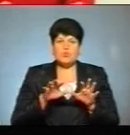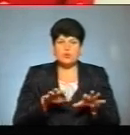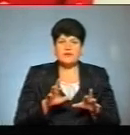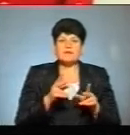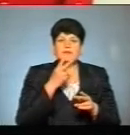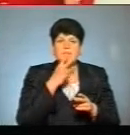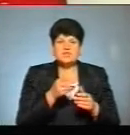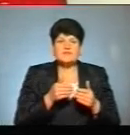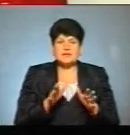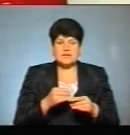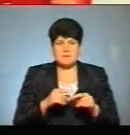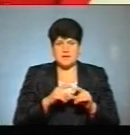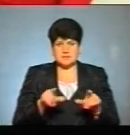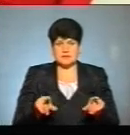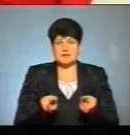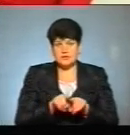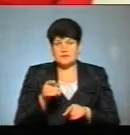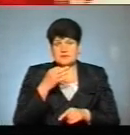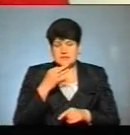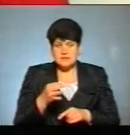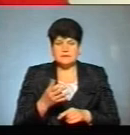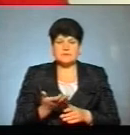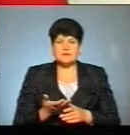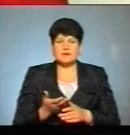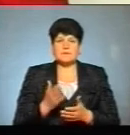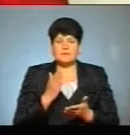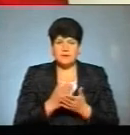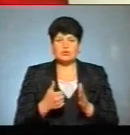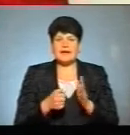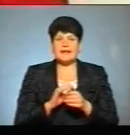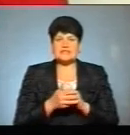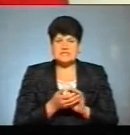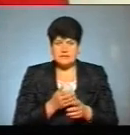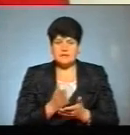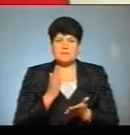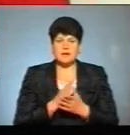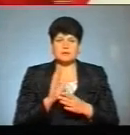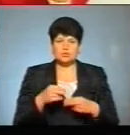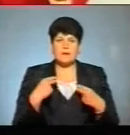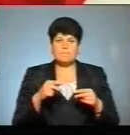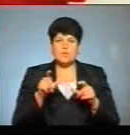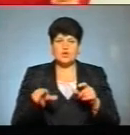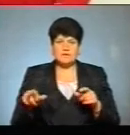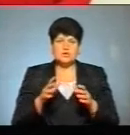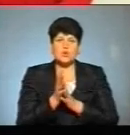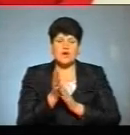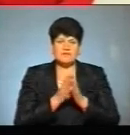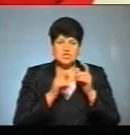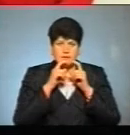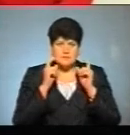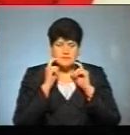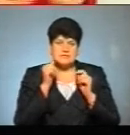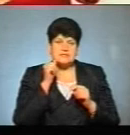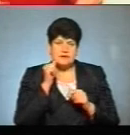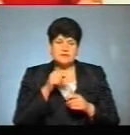бачить відкриття магазинів. Те саме, що ви тільки що сказали, має бути антисептик при вході, має бути продавець з рукавичками і з маскою. Завтра